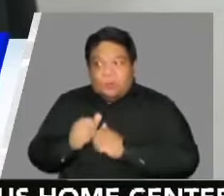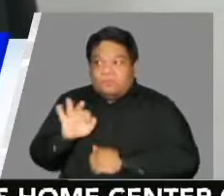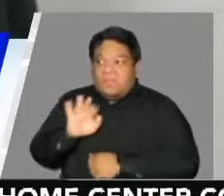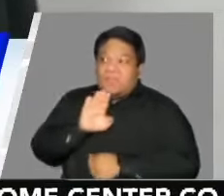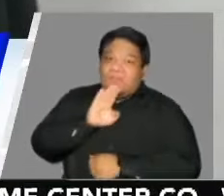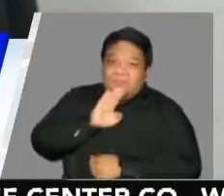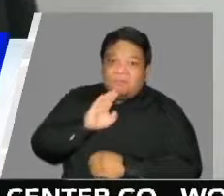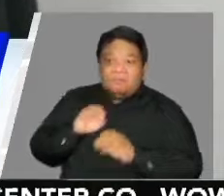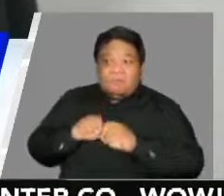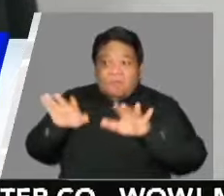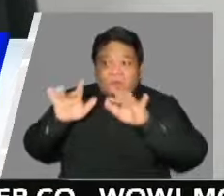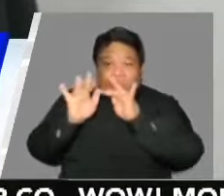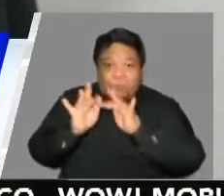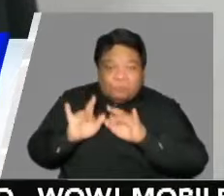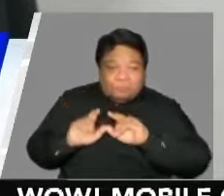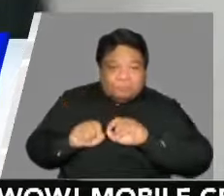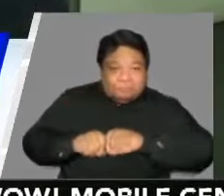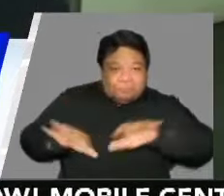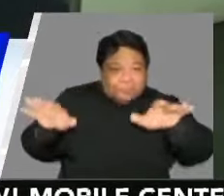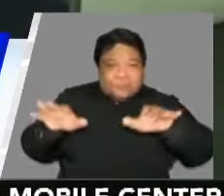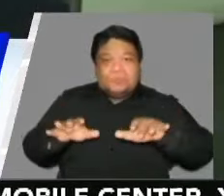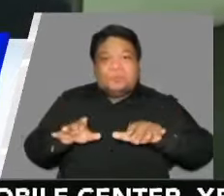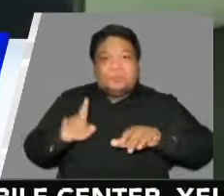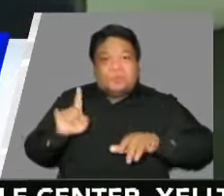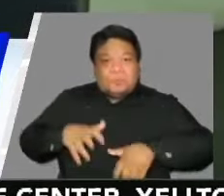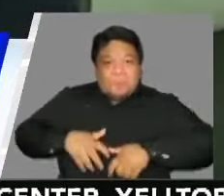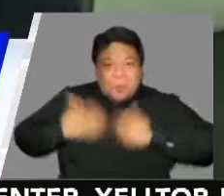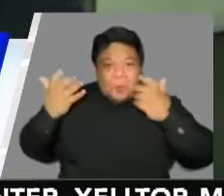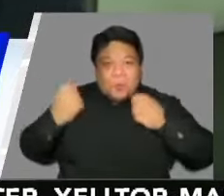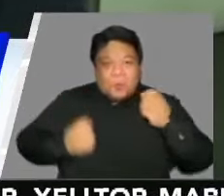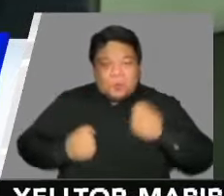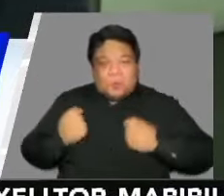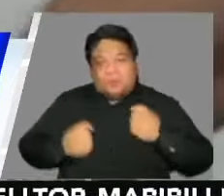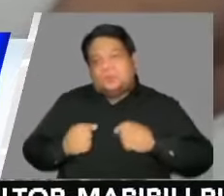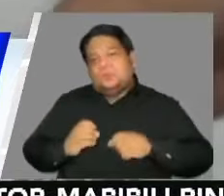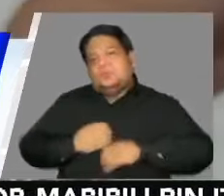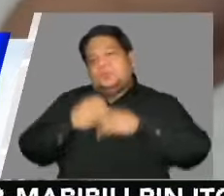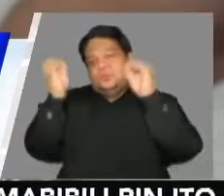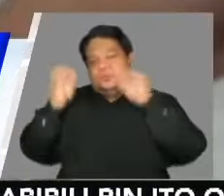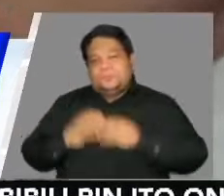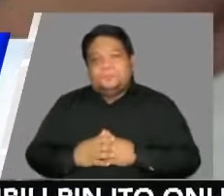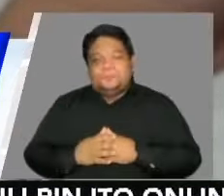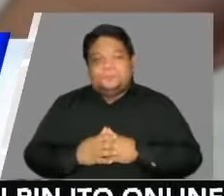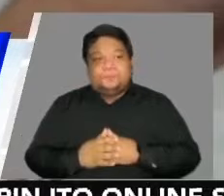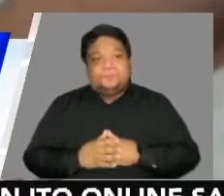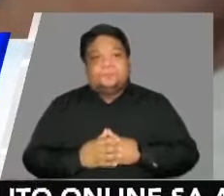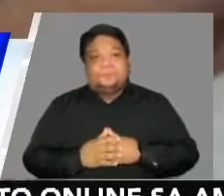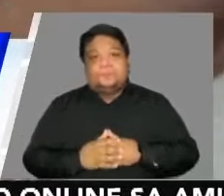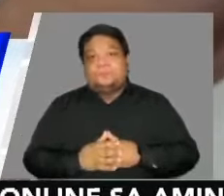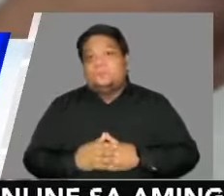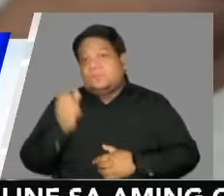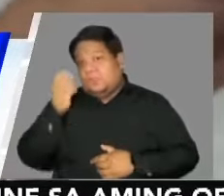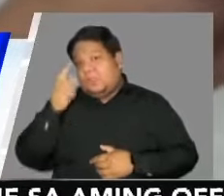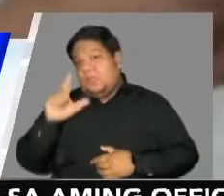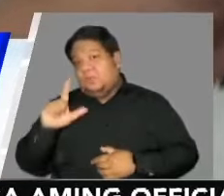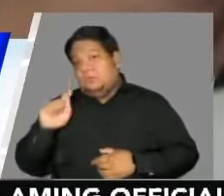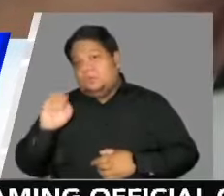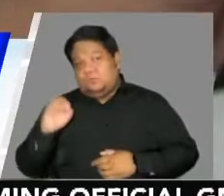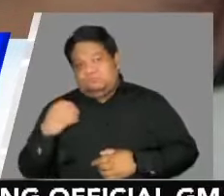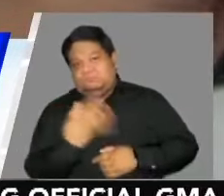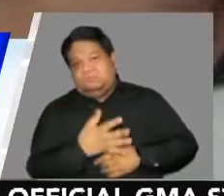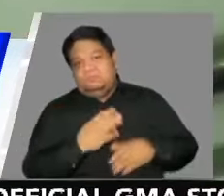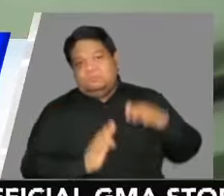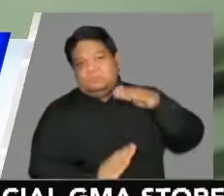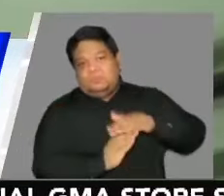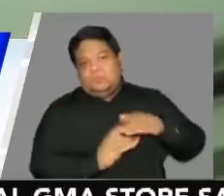Road rage may tulo binigyan siya ng LTO ng Hanggang January 24 para magsumite ng kanyang notarized